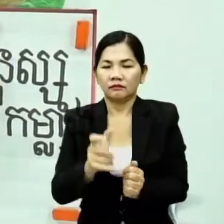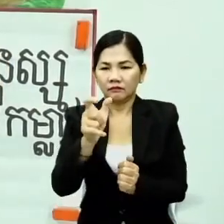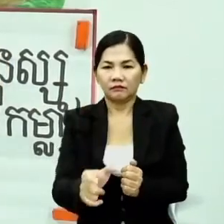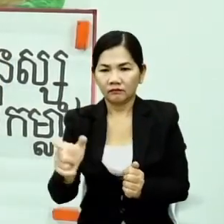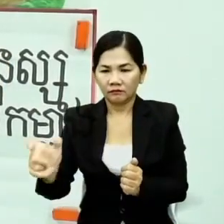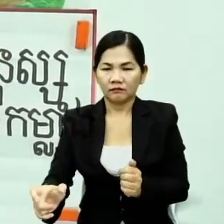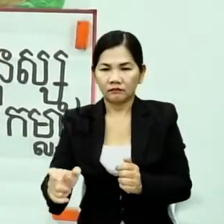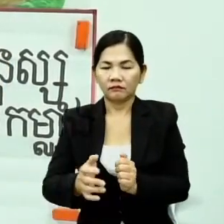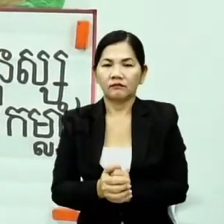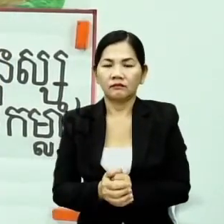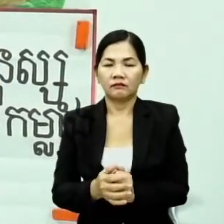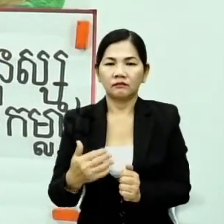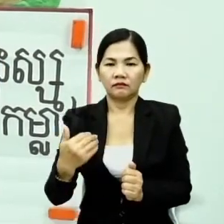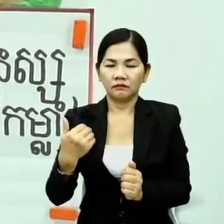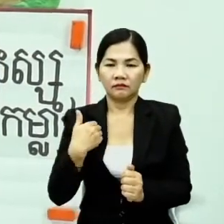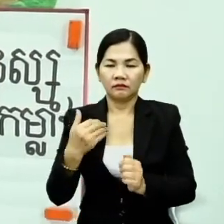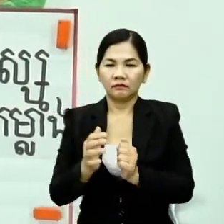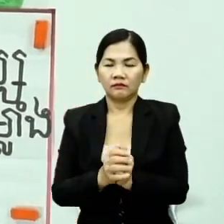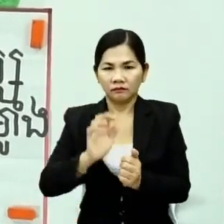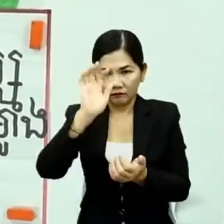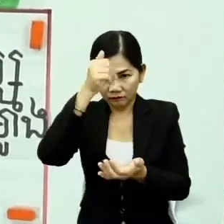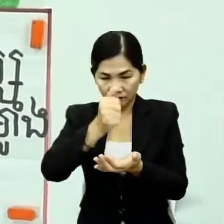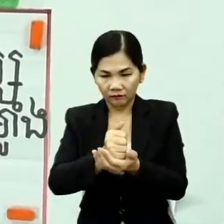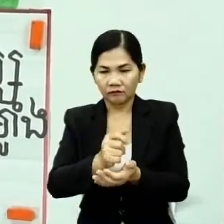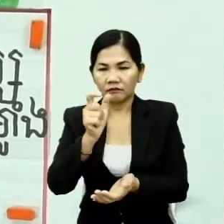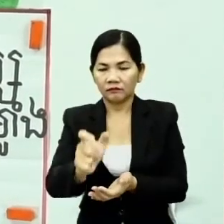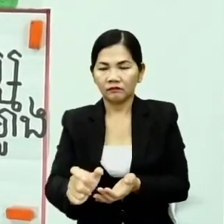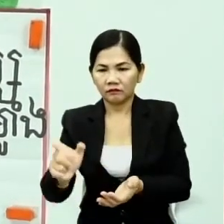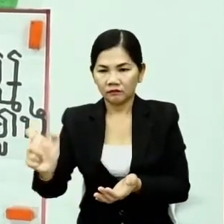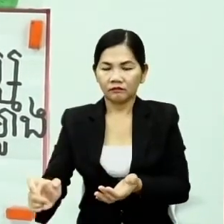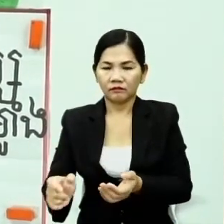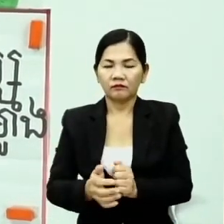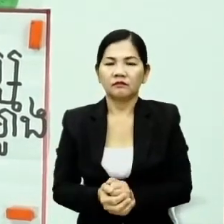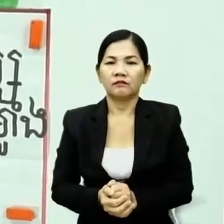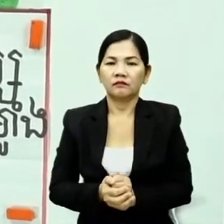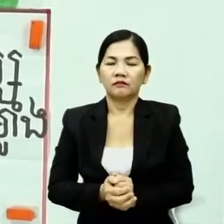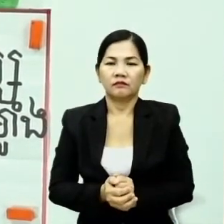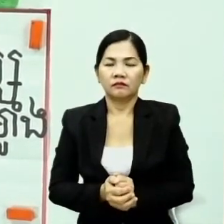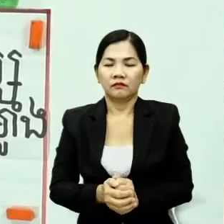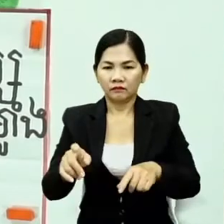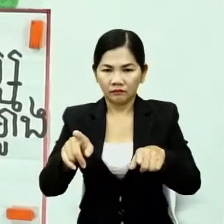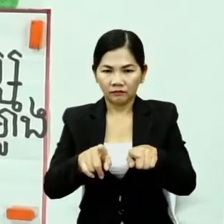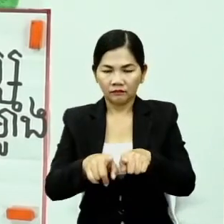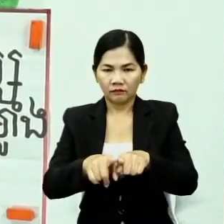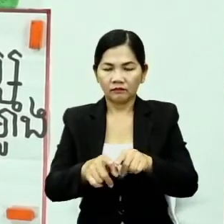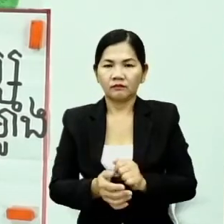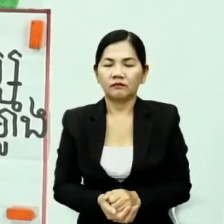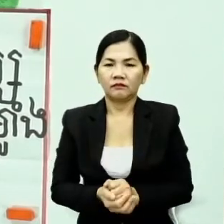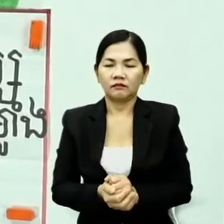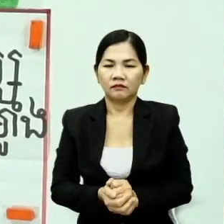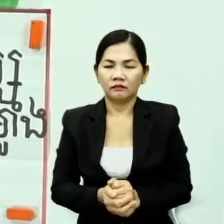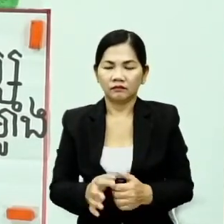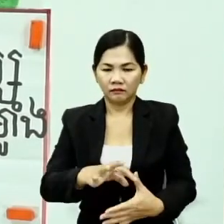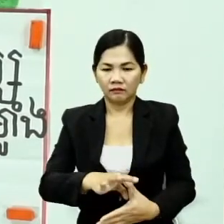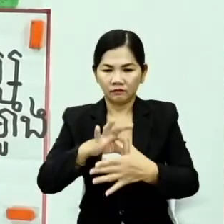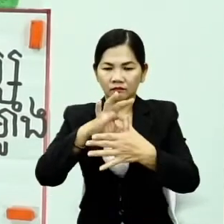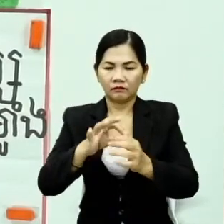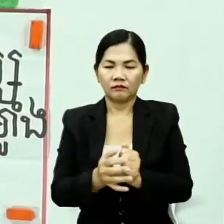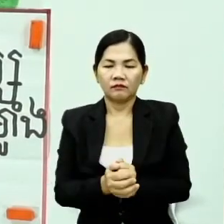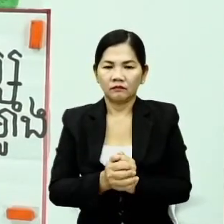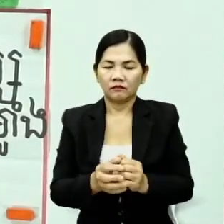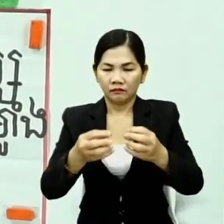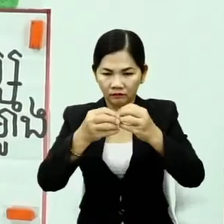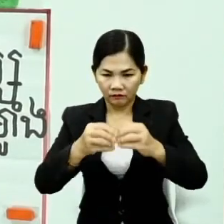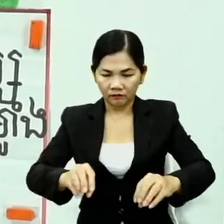nụ cha chẳng con khơi nhé cha đo pro giáo chân na đo một nụ cha đôi chìa sàn